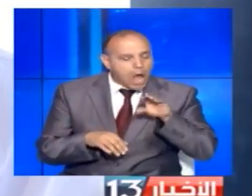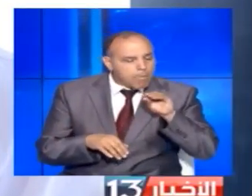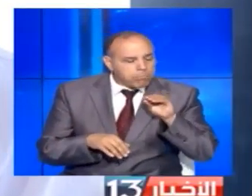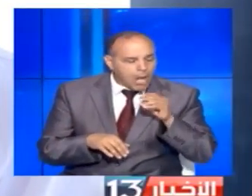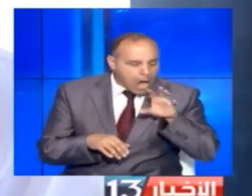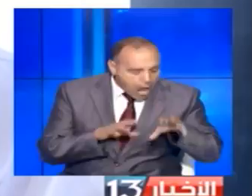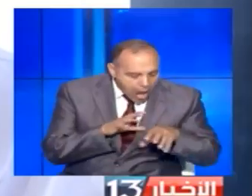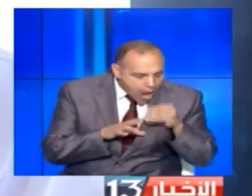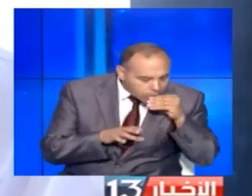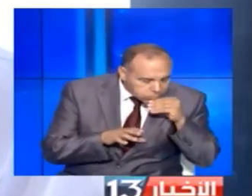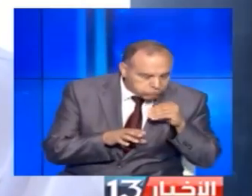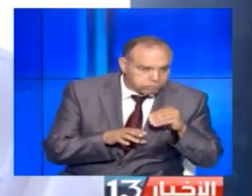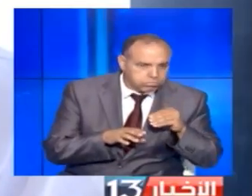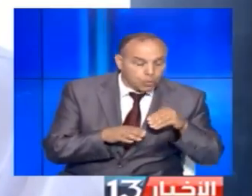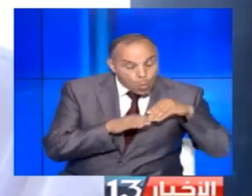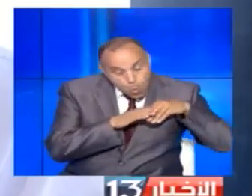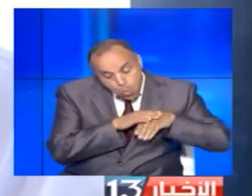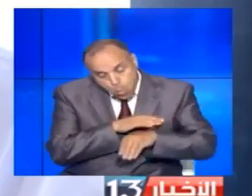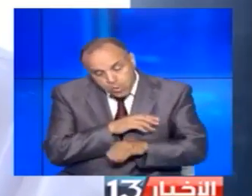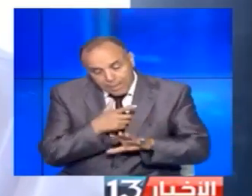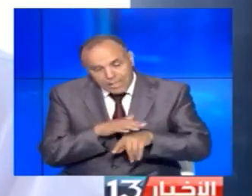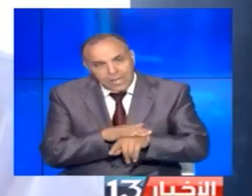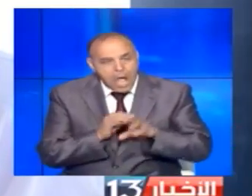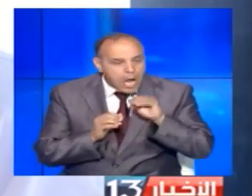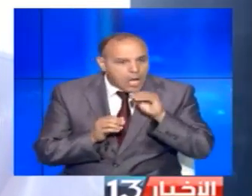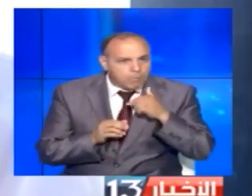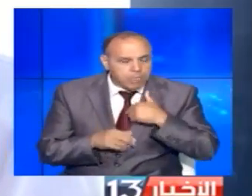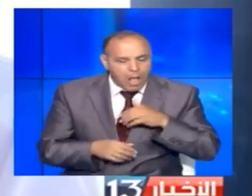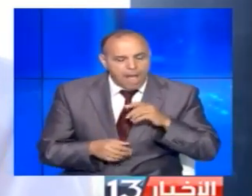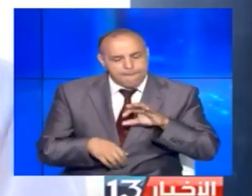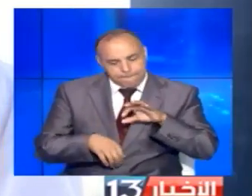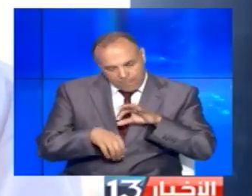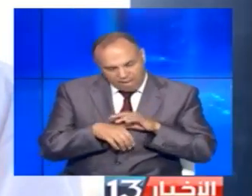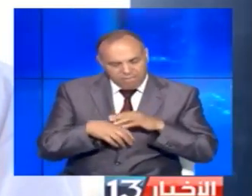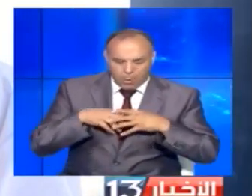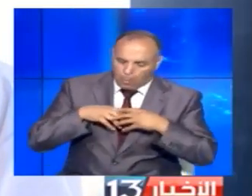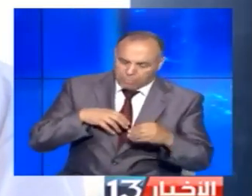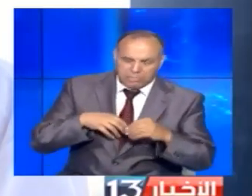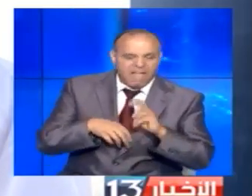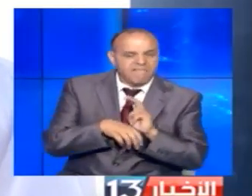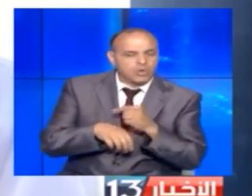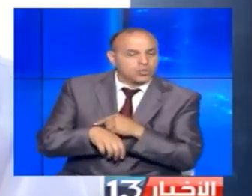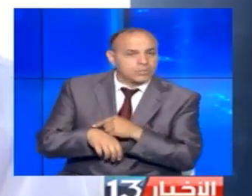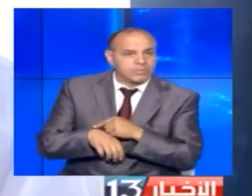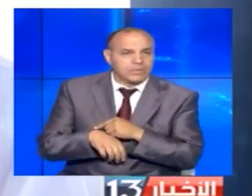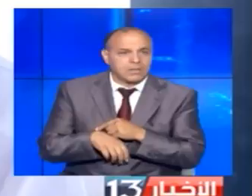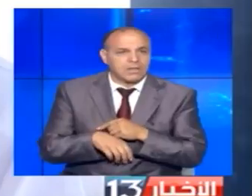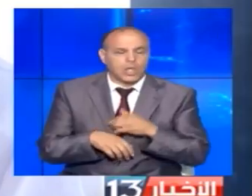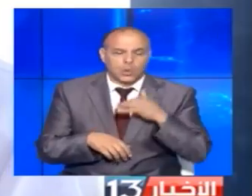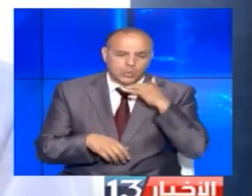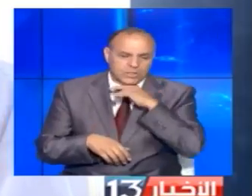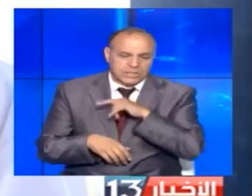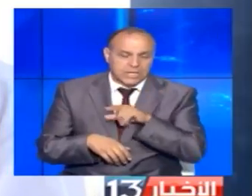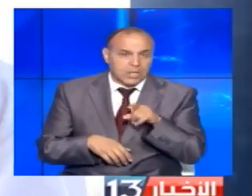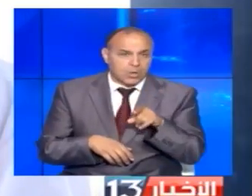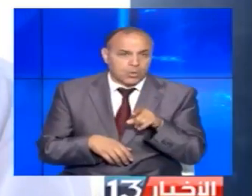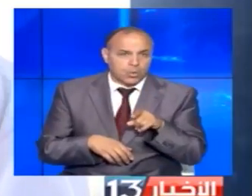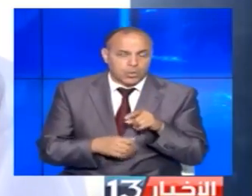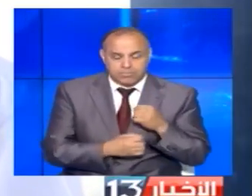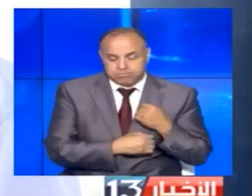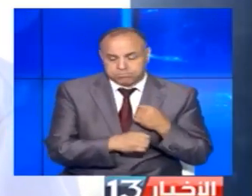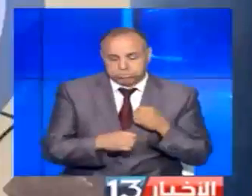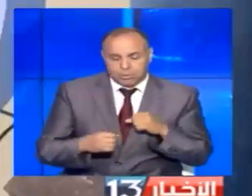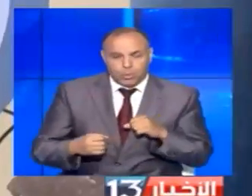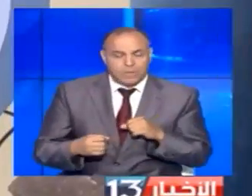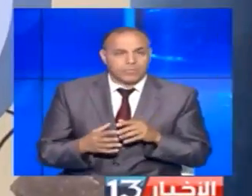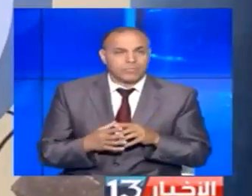باش يتغذاو منها، والكلب هو بيدو باش يولي حامل لهذه الطفيليات، وفي الفضلات نتاعو هو بدوره زادا باش يلوث